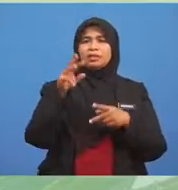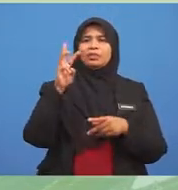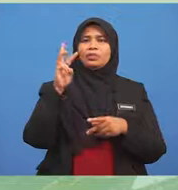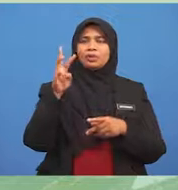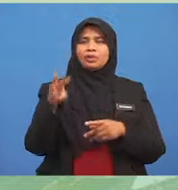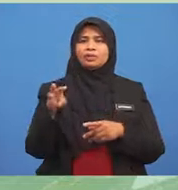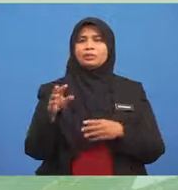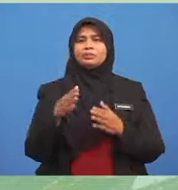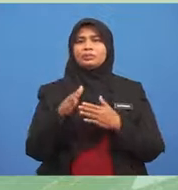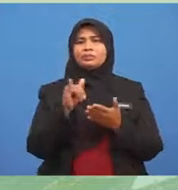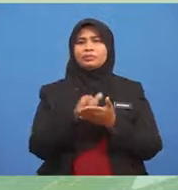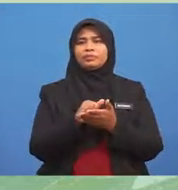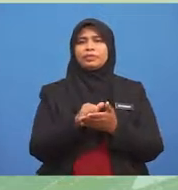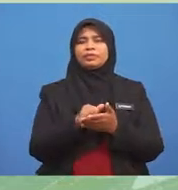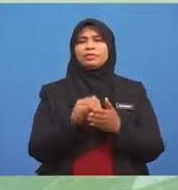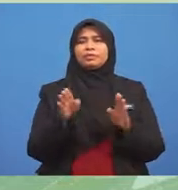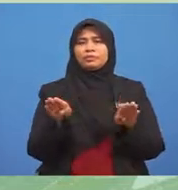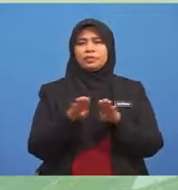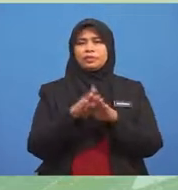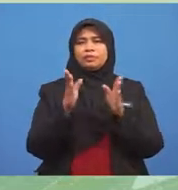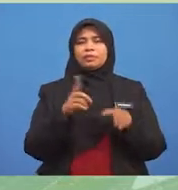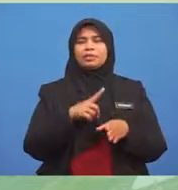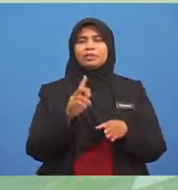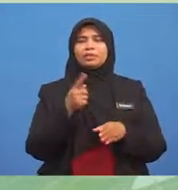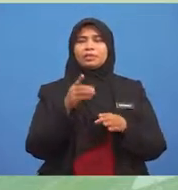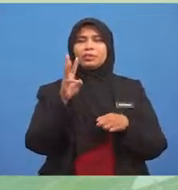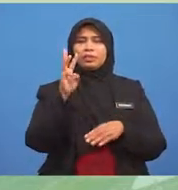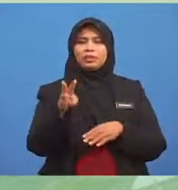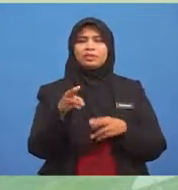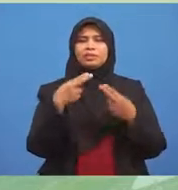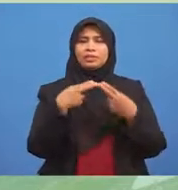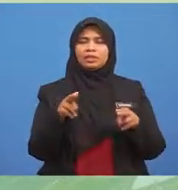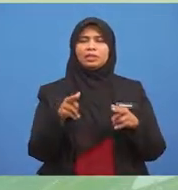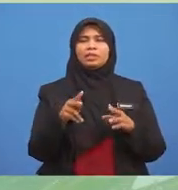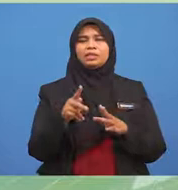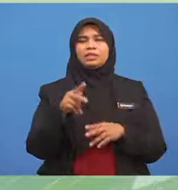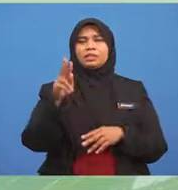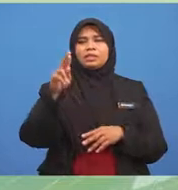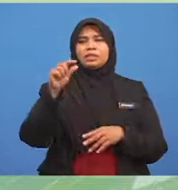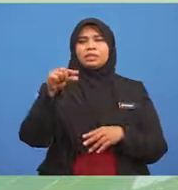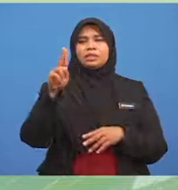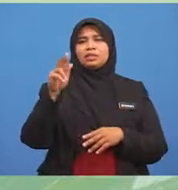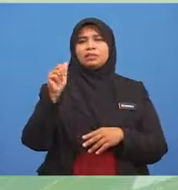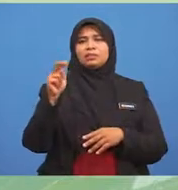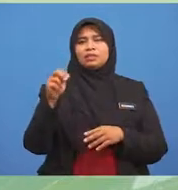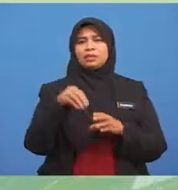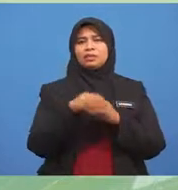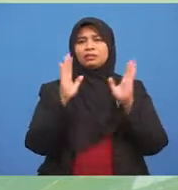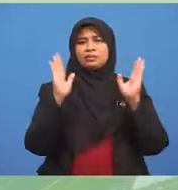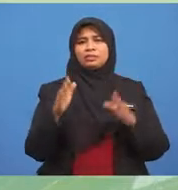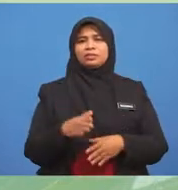Islam, kita wajib menghilangkan keraguan dalam solat yang dilakukan dengan keyakinan